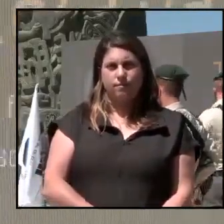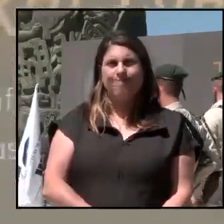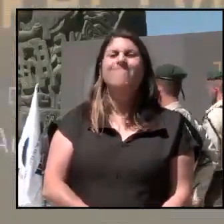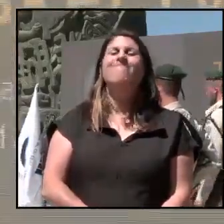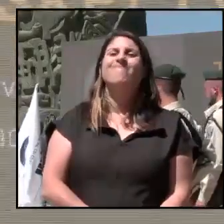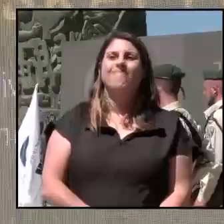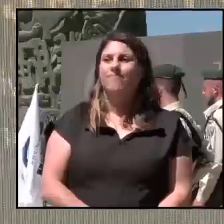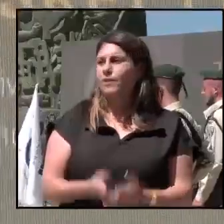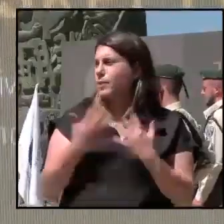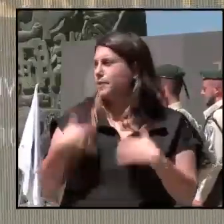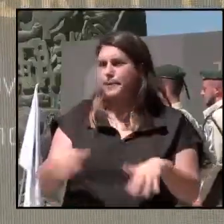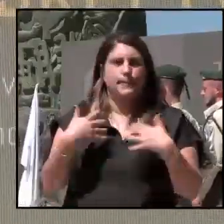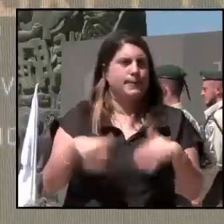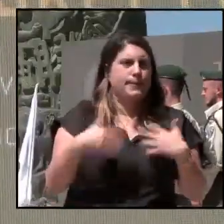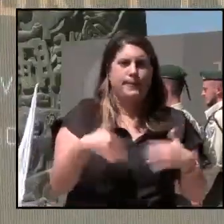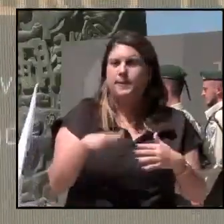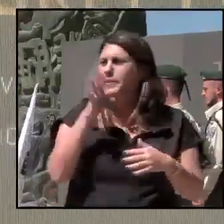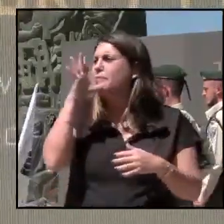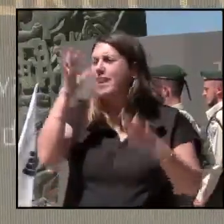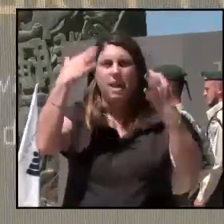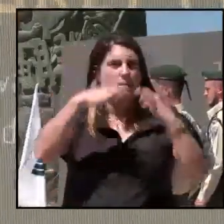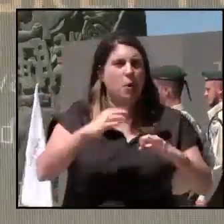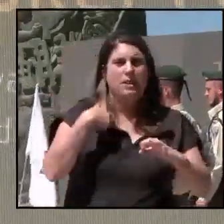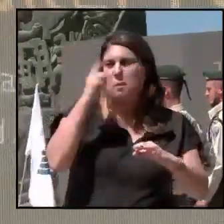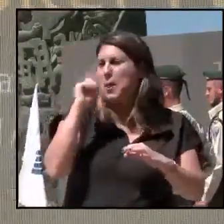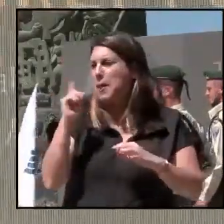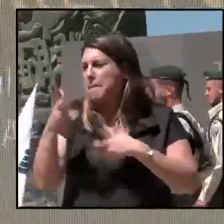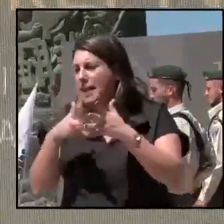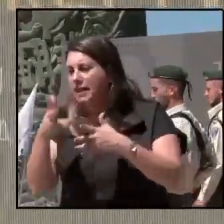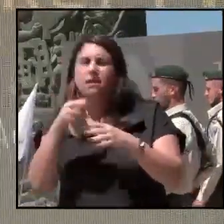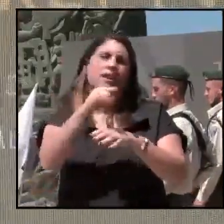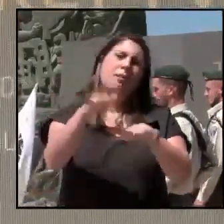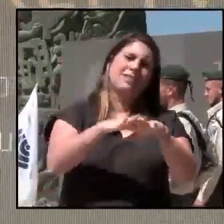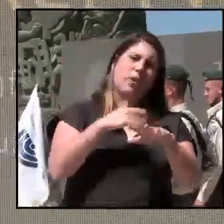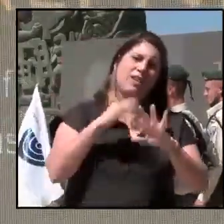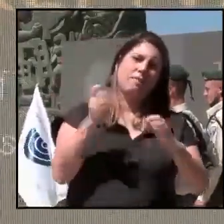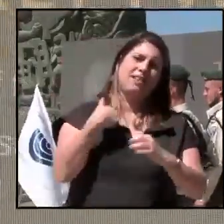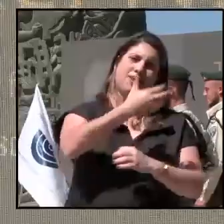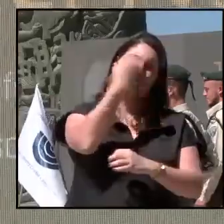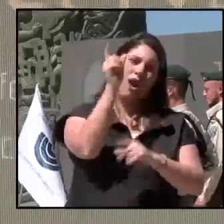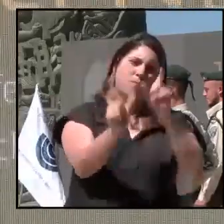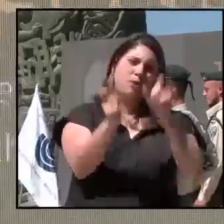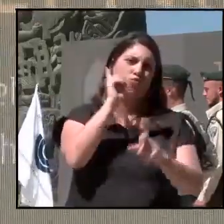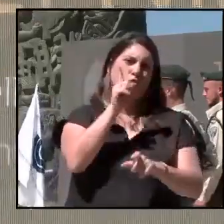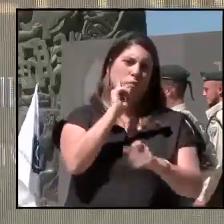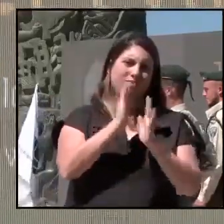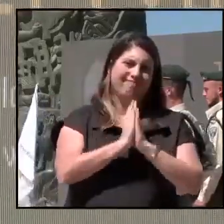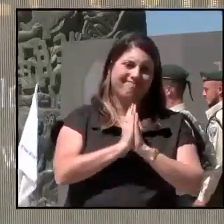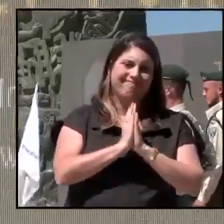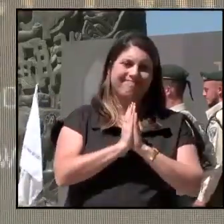יש כל כך הרבה מכובדים שאני לא יודעת איפה להתחיל ומי לכבד, אז אתם תסלחו לי אם אני אשכח מישהו.